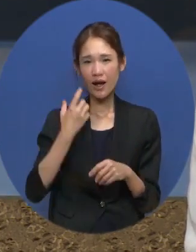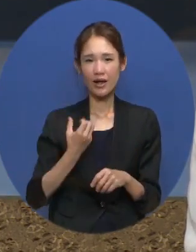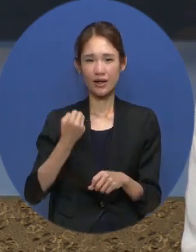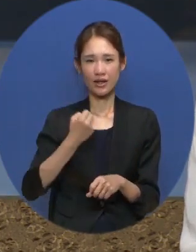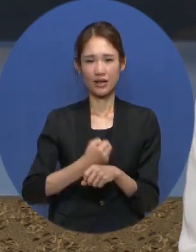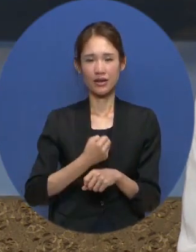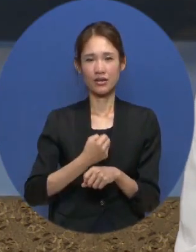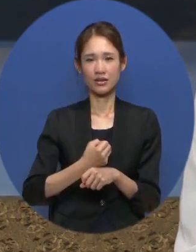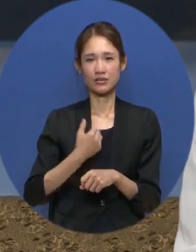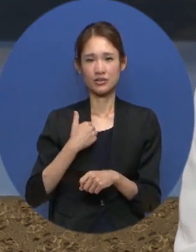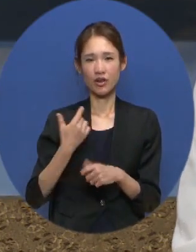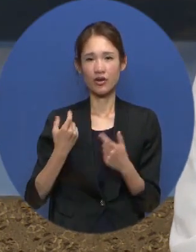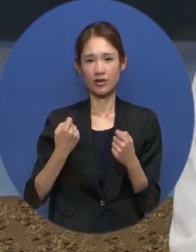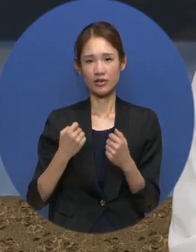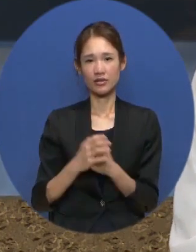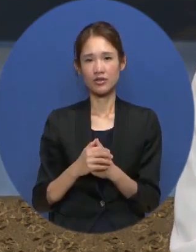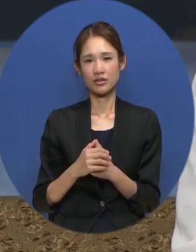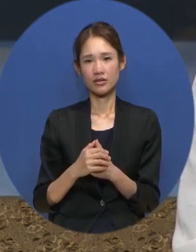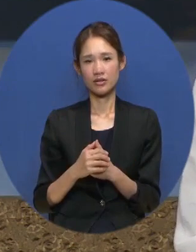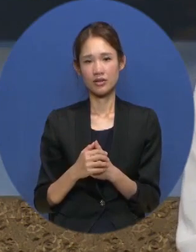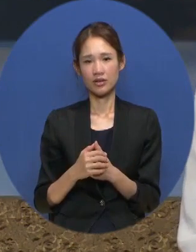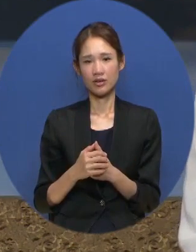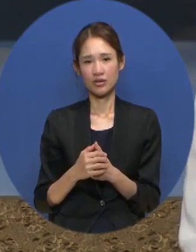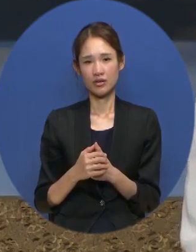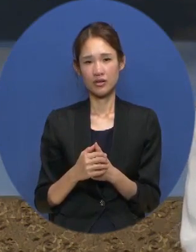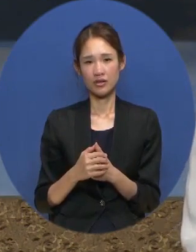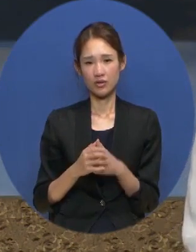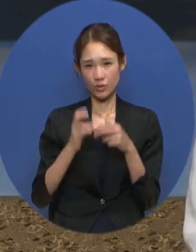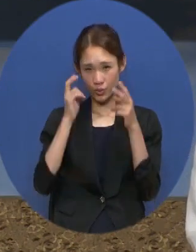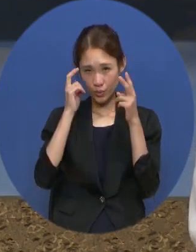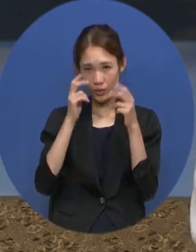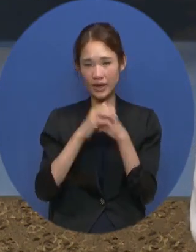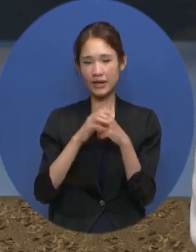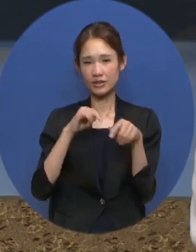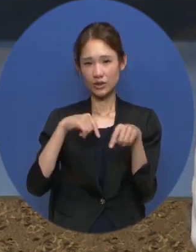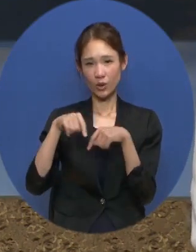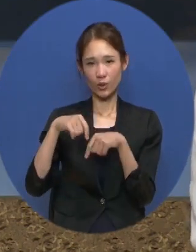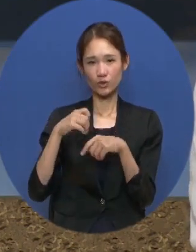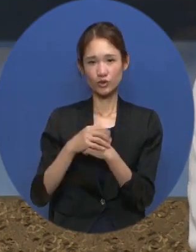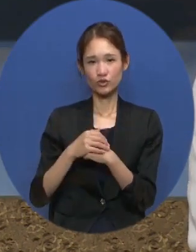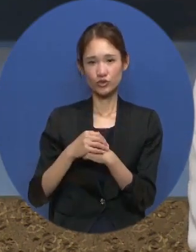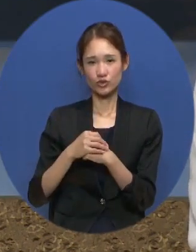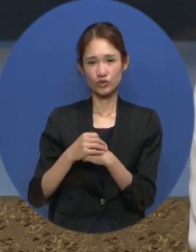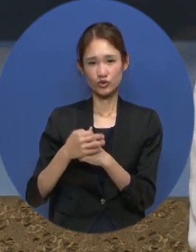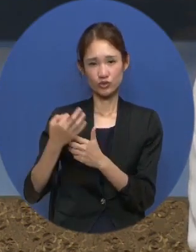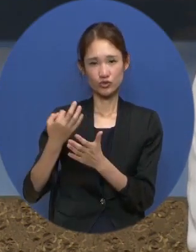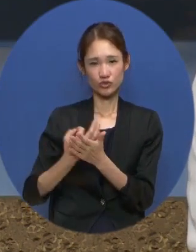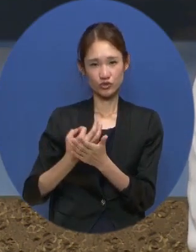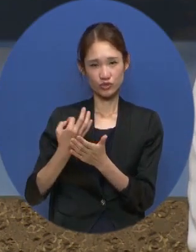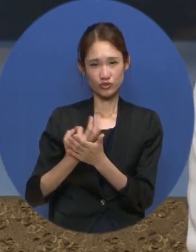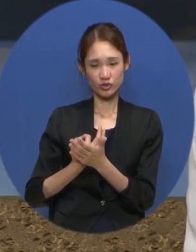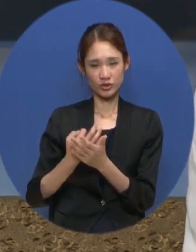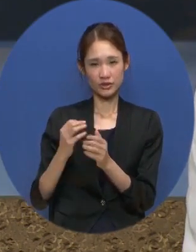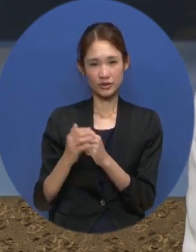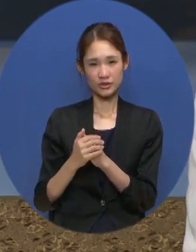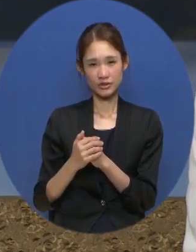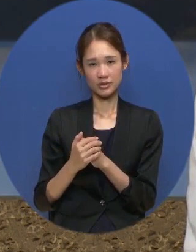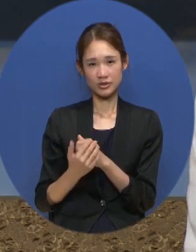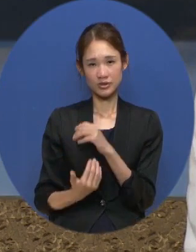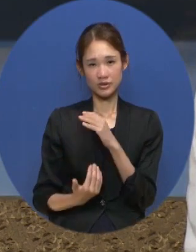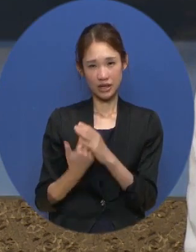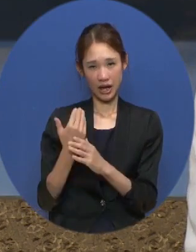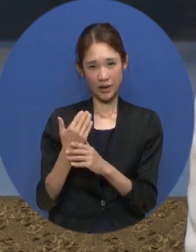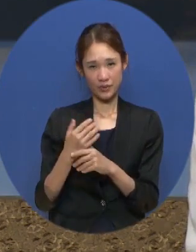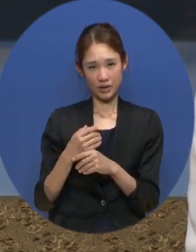된다는 생각을 해요. 저희는 그래요. 그래서 회사 정책적으로는 뭐 수익이